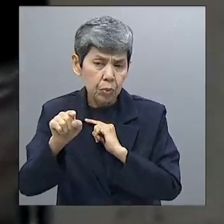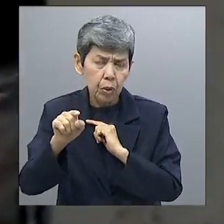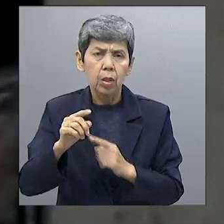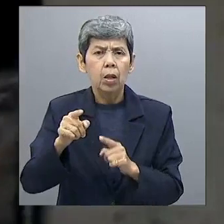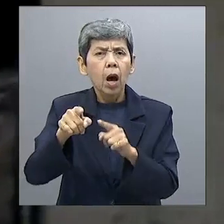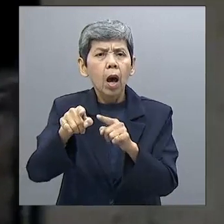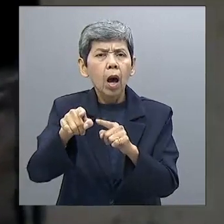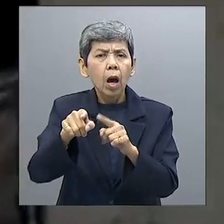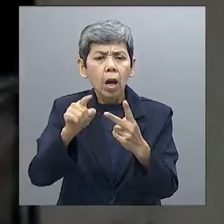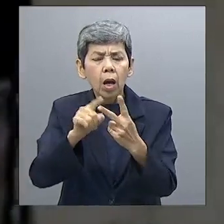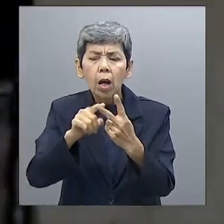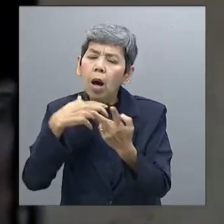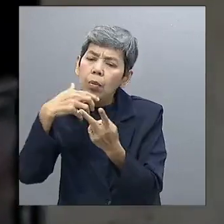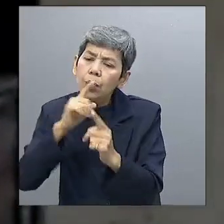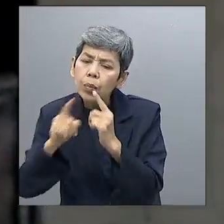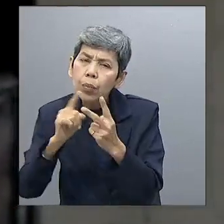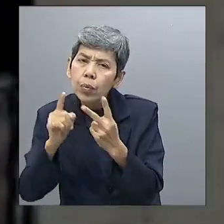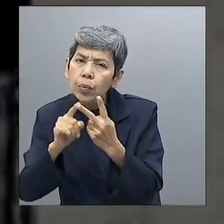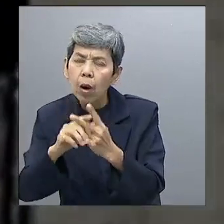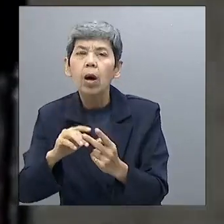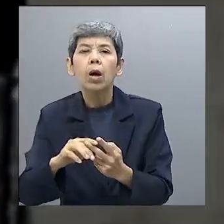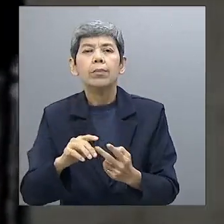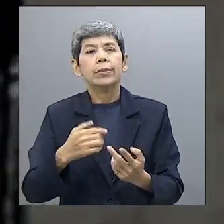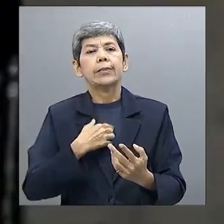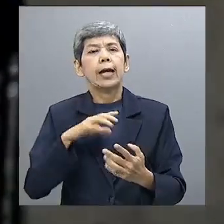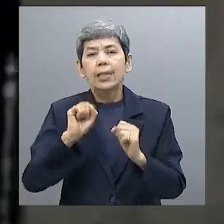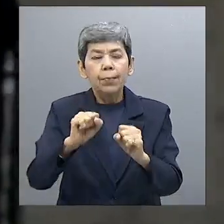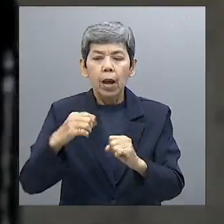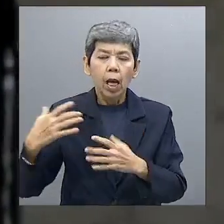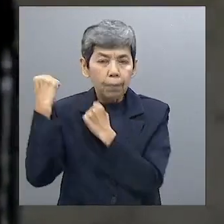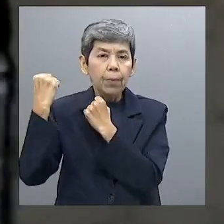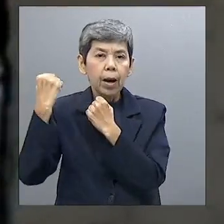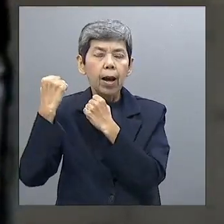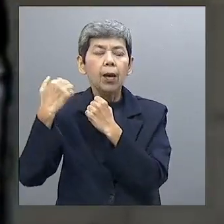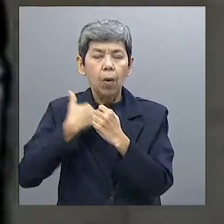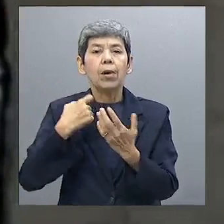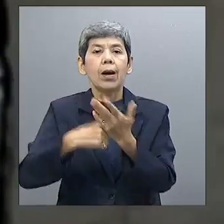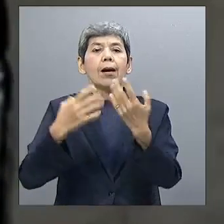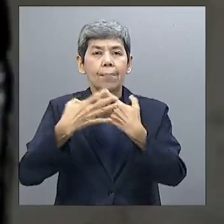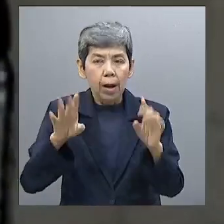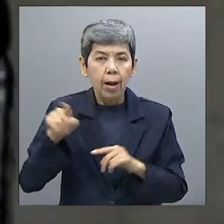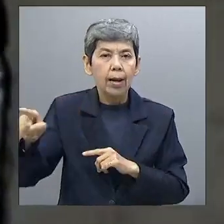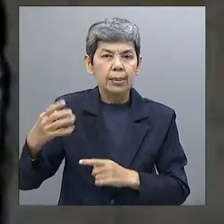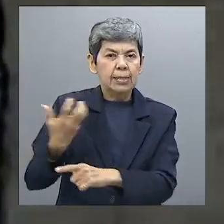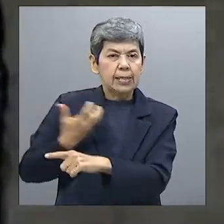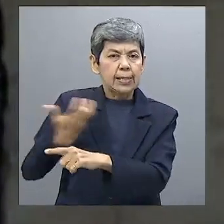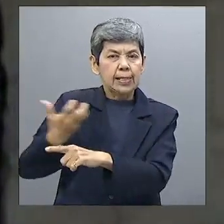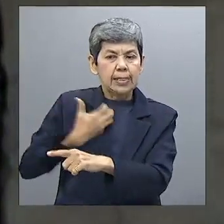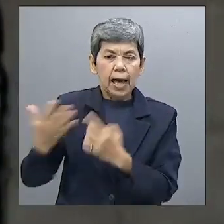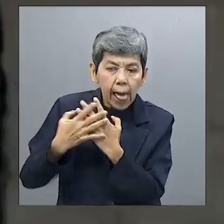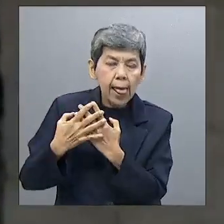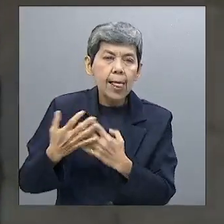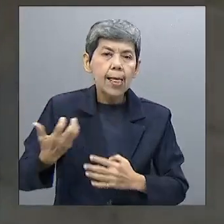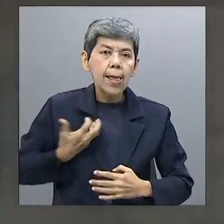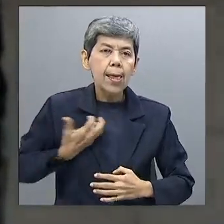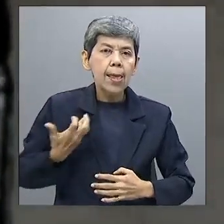กับคนที่ว่าผมคุยเขาจะซวย ตำรวจเลยจ ับ ใช่ก็เลยจับด้วยกันแต่ว่าผมประกันตัวออกก็เลยเขาก็คงแค้นอ่ะเพราะว่าเขาติดคุกอะไรเงี้ย คือความ